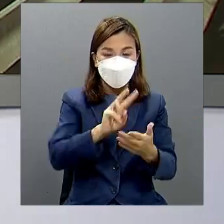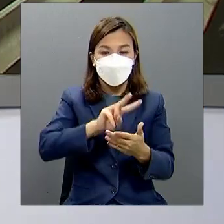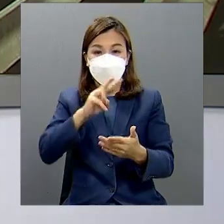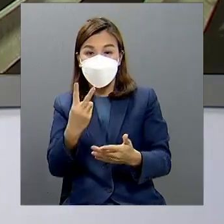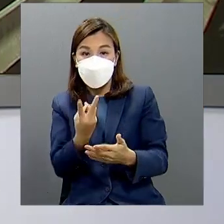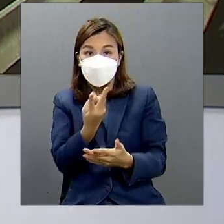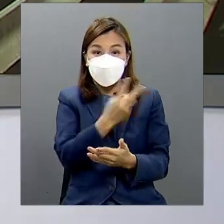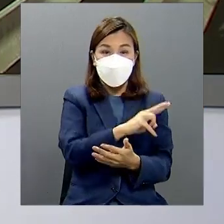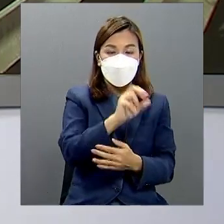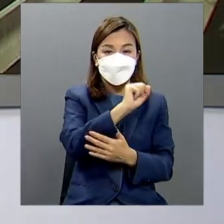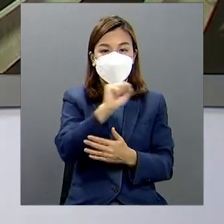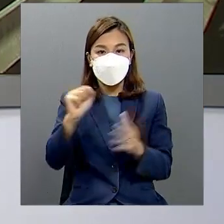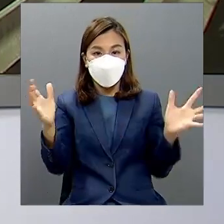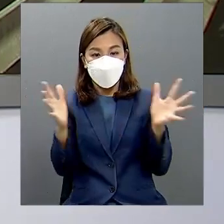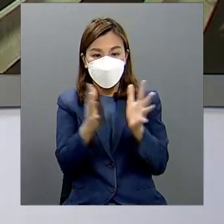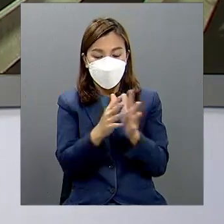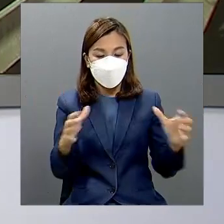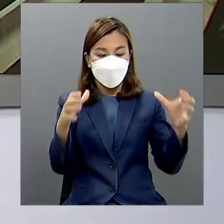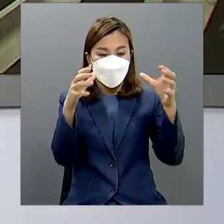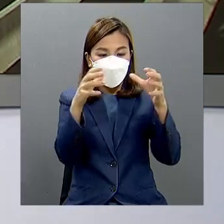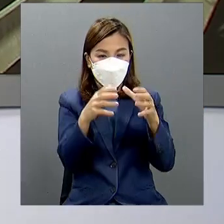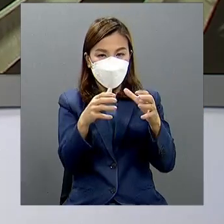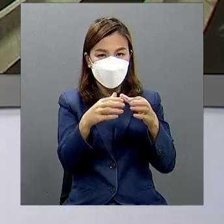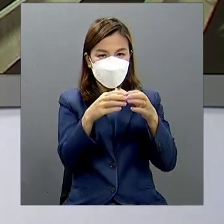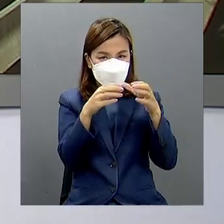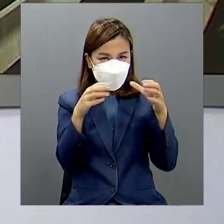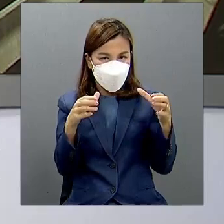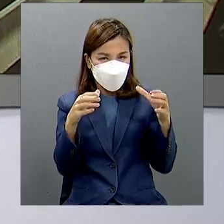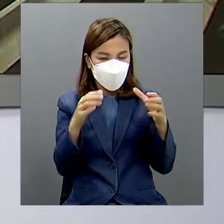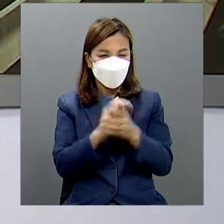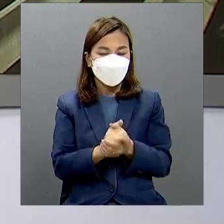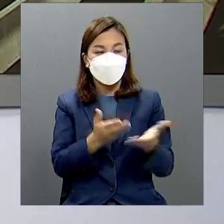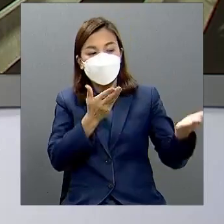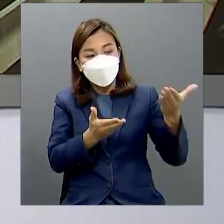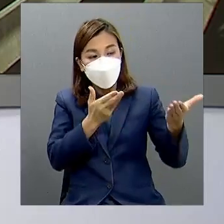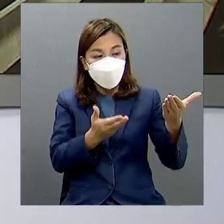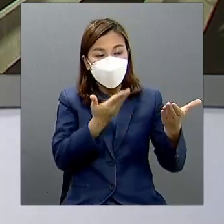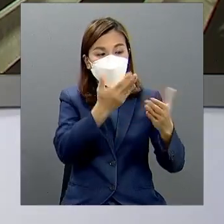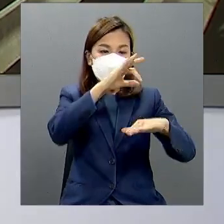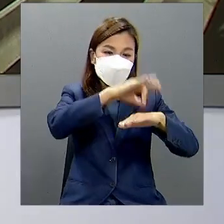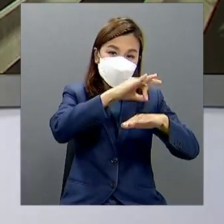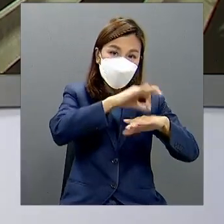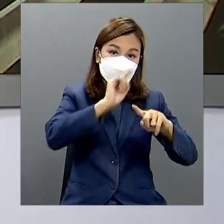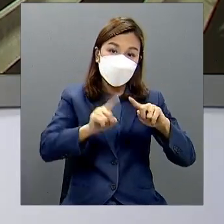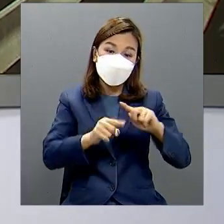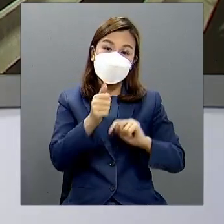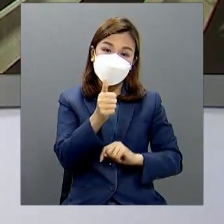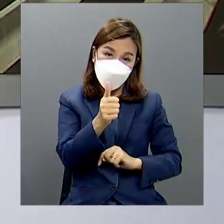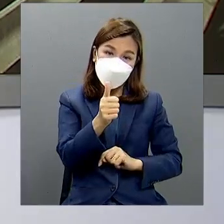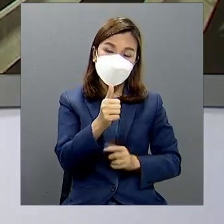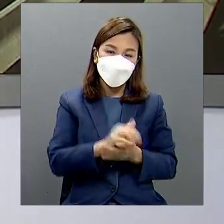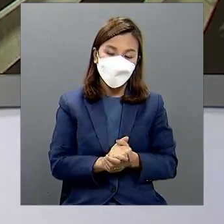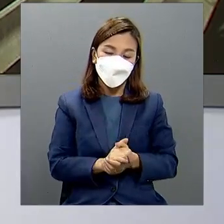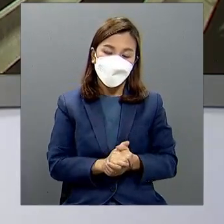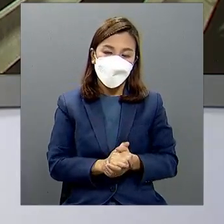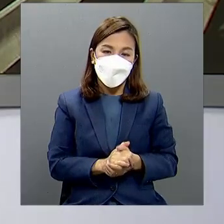รวมกันเป็นกลุ่มเป็นก้อนมากขึ้นเพิ่มน้ำหนักการต่อรองได้ดีขึ้นด้วยคงต้องยอมรับค่ะว่าเสถียรภาพและความมั่นค